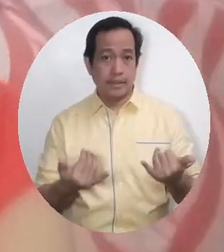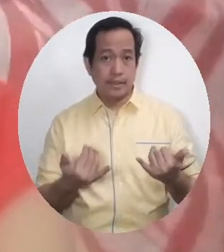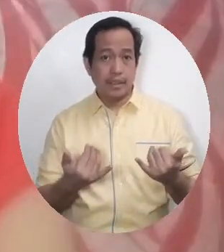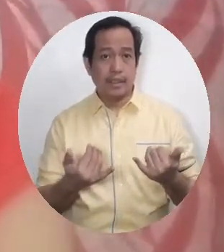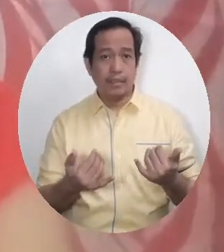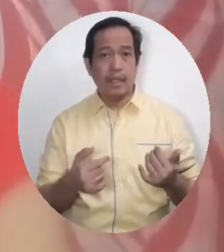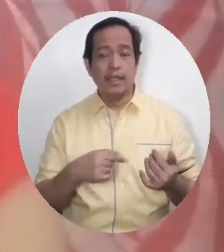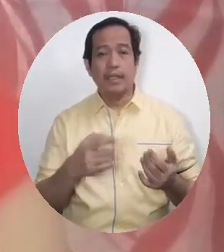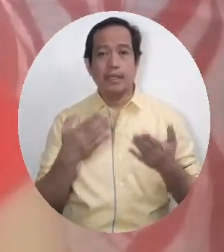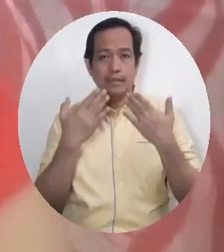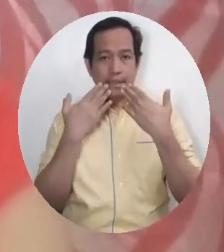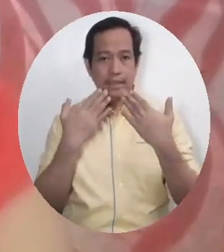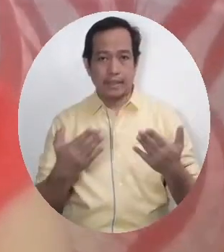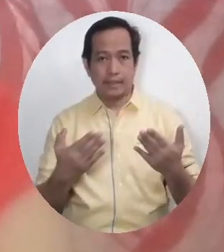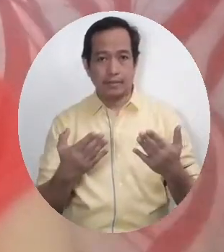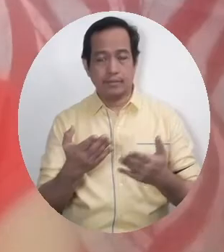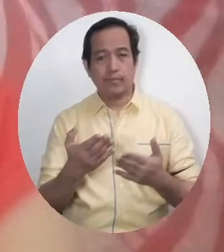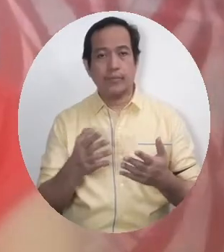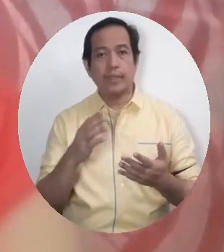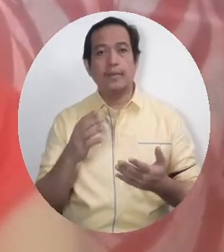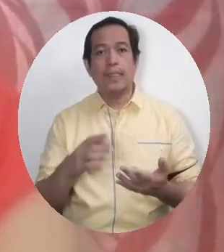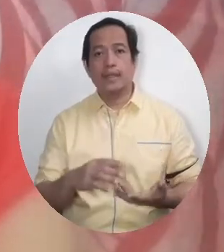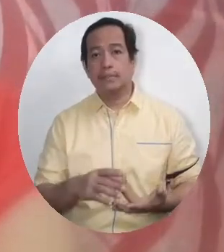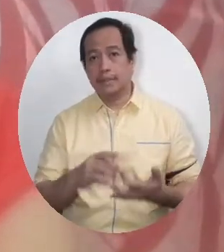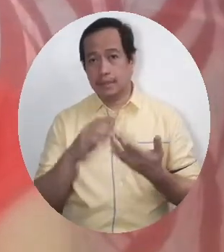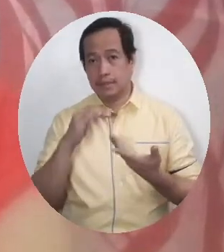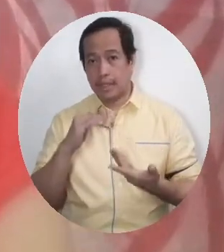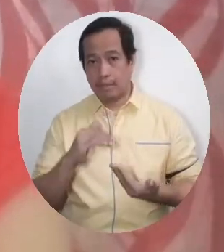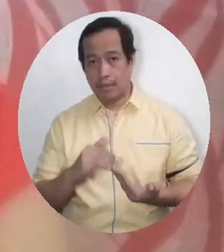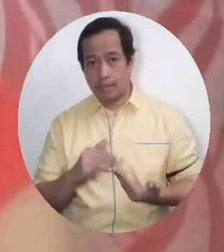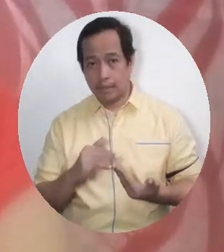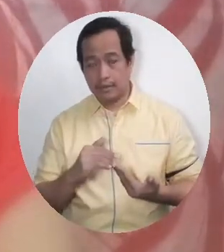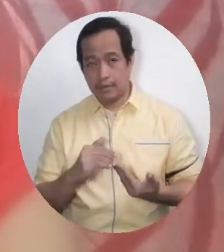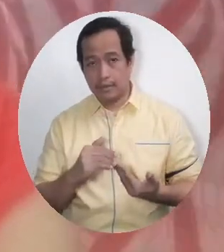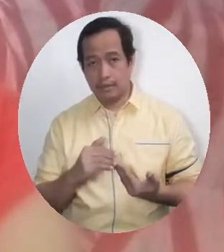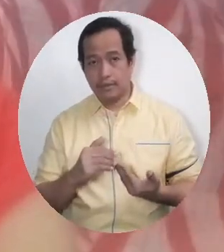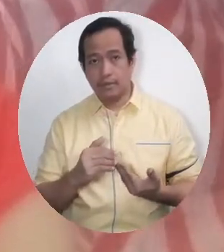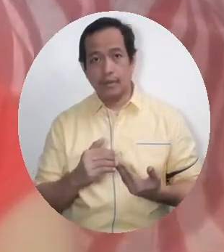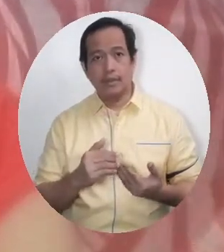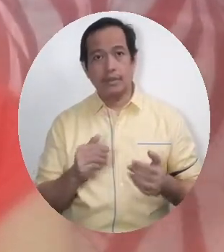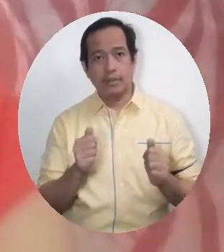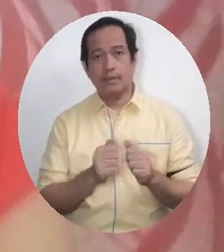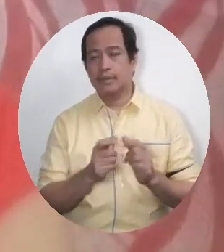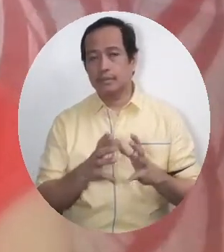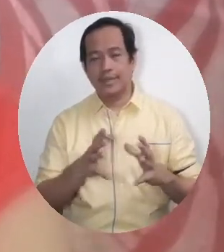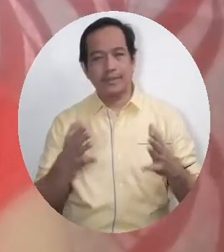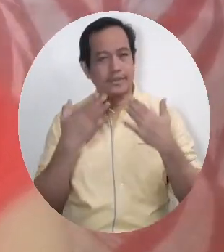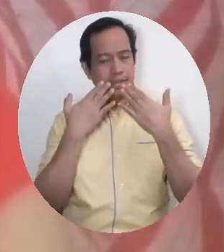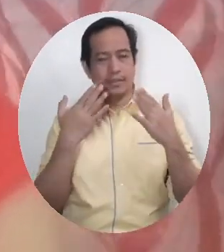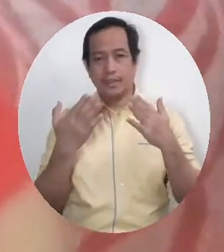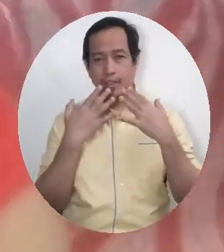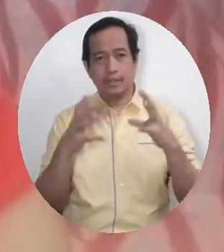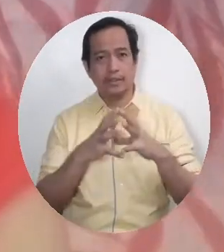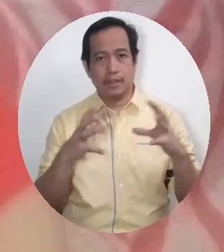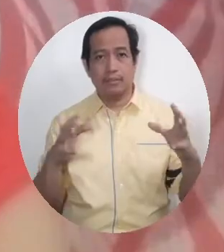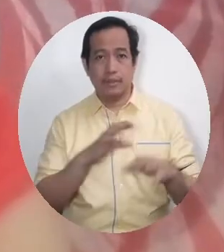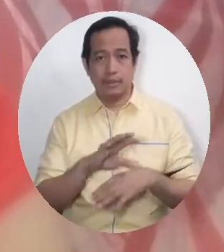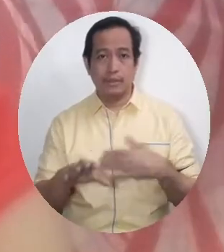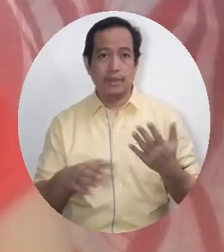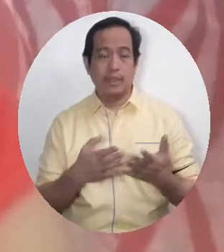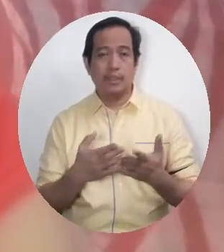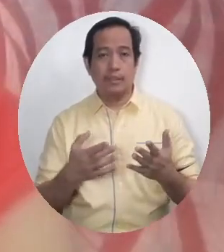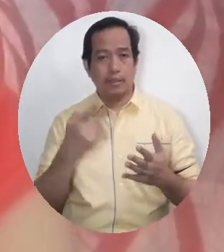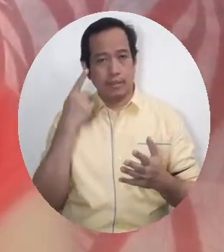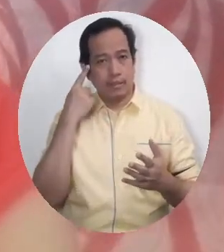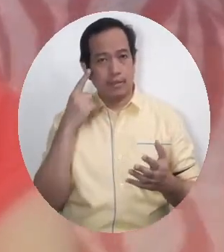Ngayon pa lang po, nagpapasalamat po ako sa kapwa ko, mahal ko po. Sobrang salamat, maraming